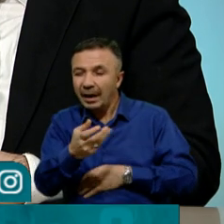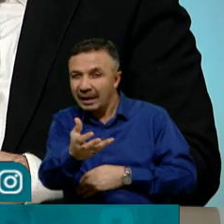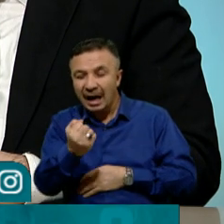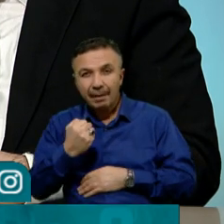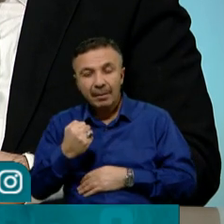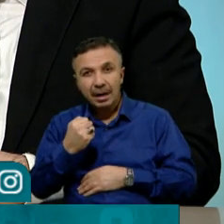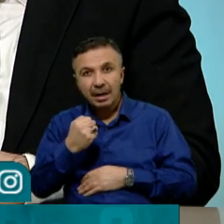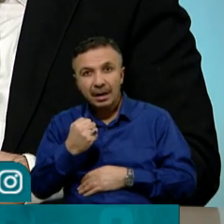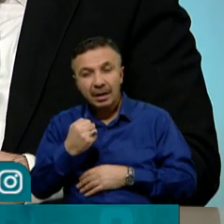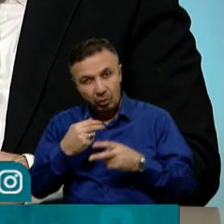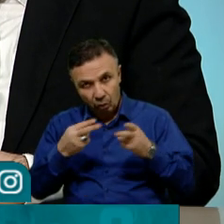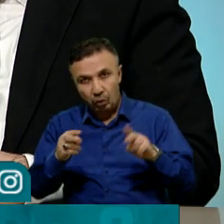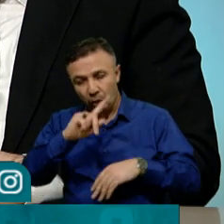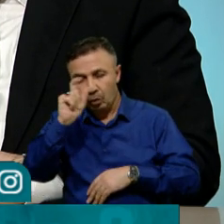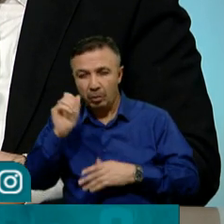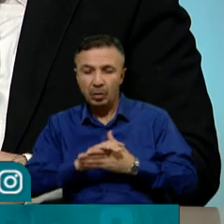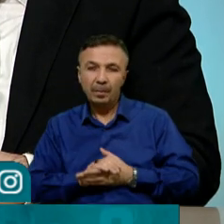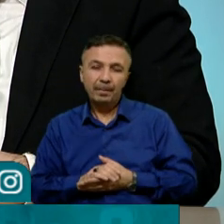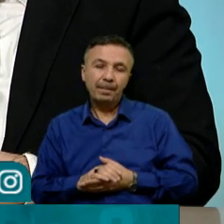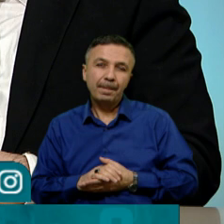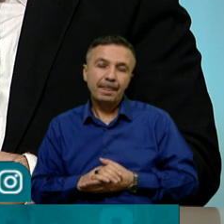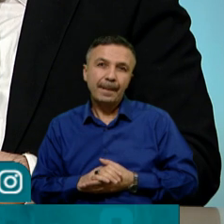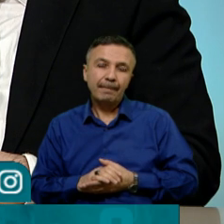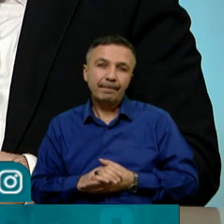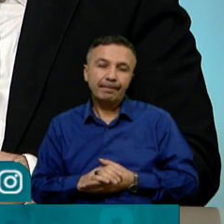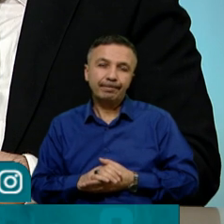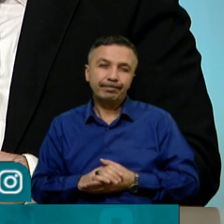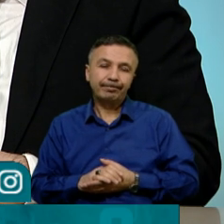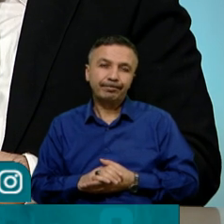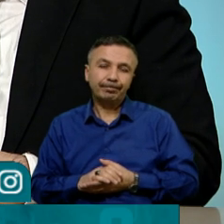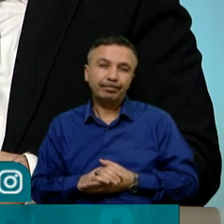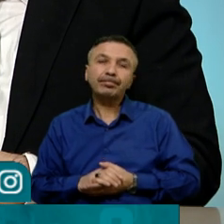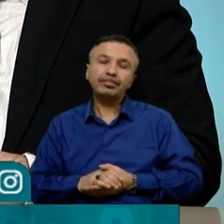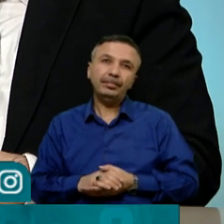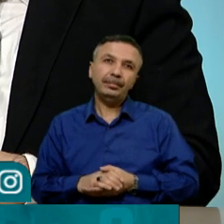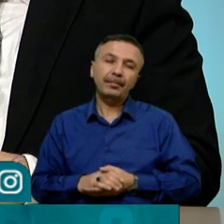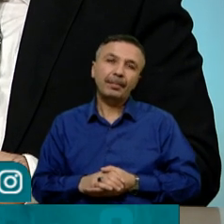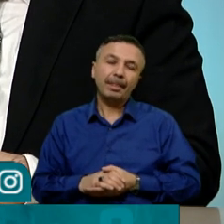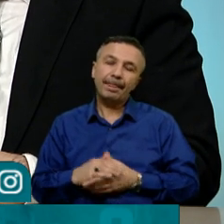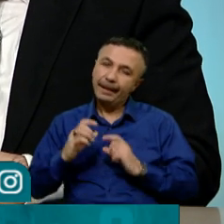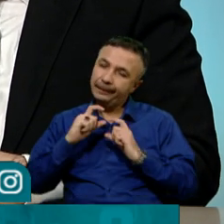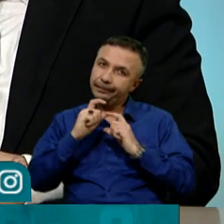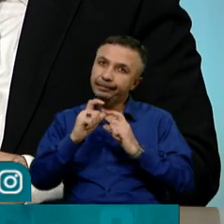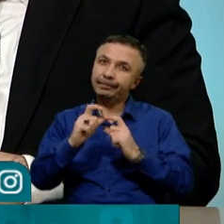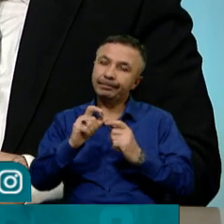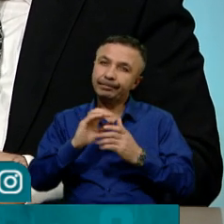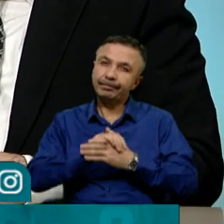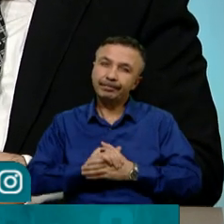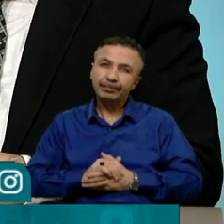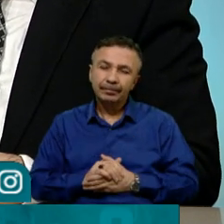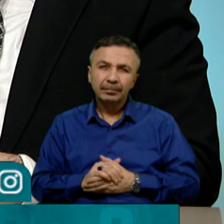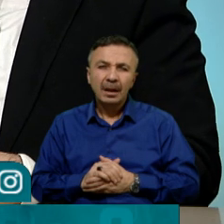uygun değil mi veya alalım başka bir hayır da mı kullanalım onu öğrenmek istiyoruz Tamam soralım Zafer beyi